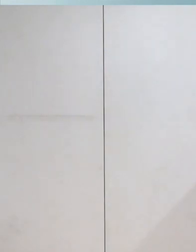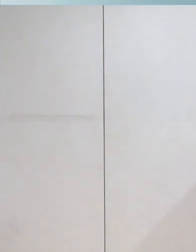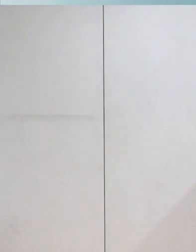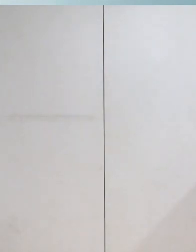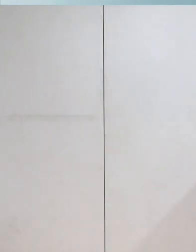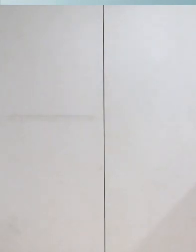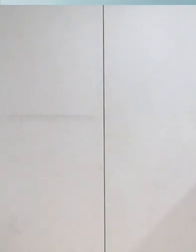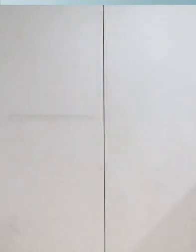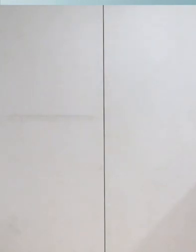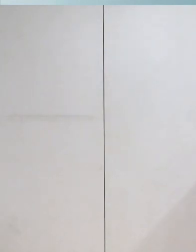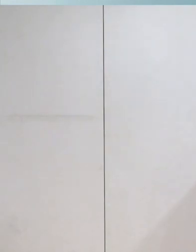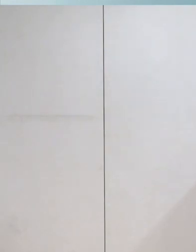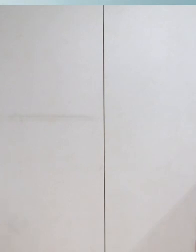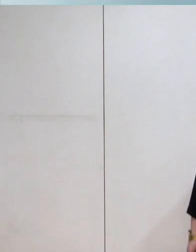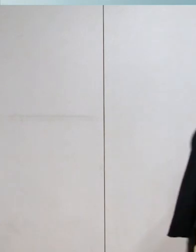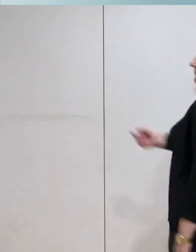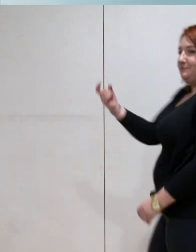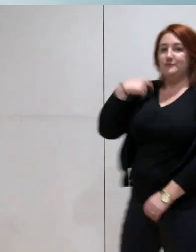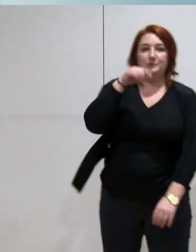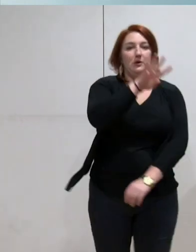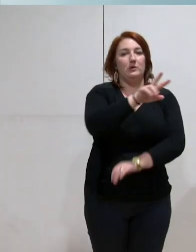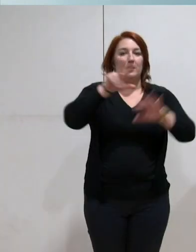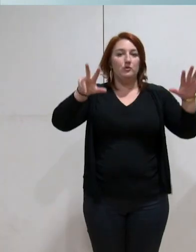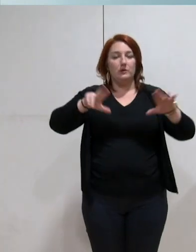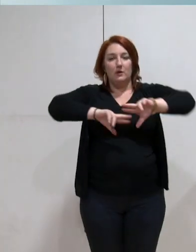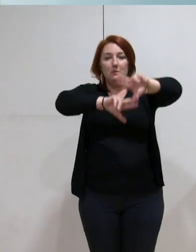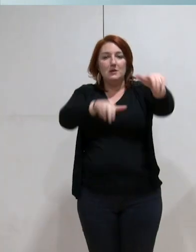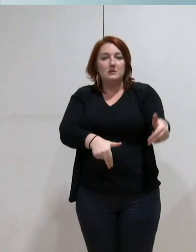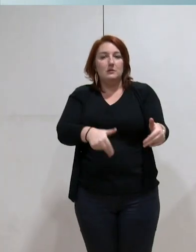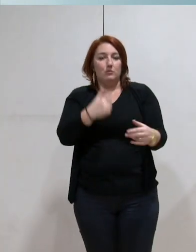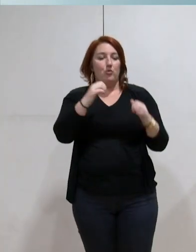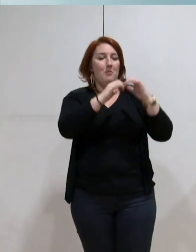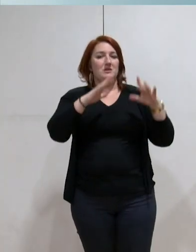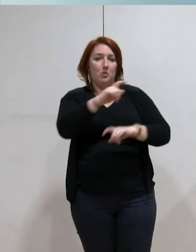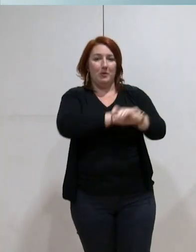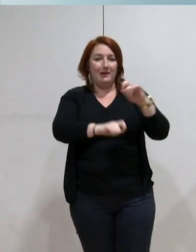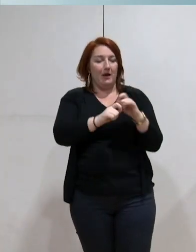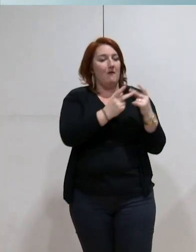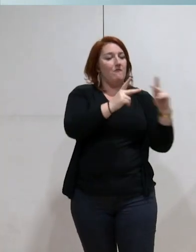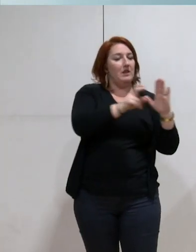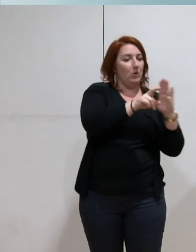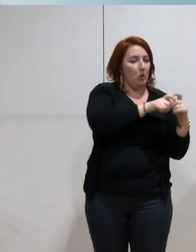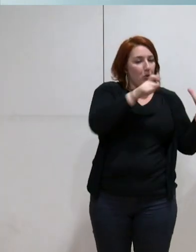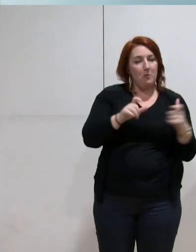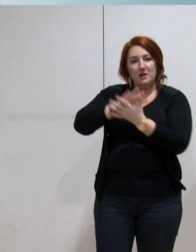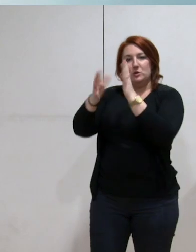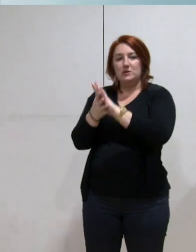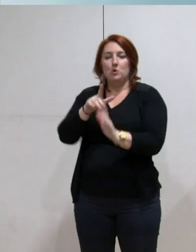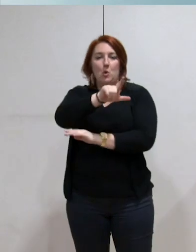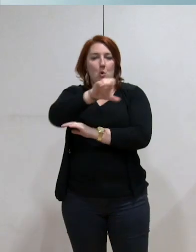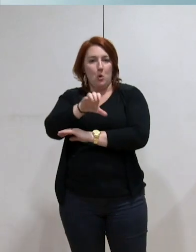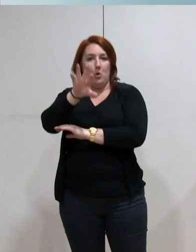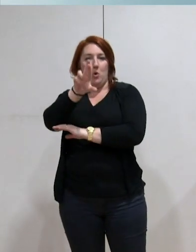48 qui est la convention de mise à disposition à titre précaire d'une maison entre la Ville de Grenoble et l'association Le Refuge monsieur